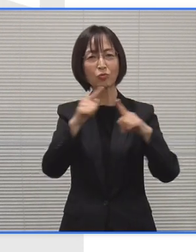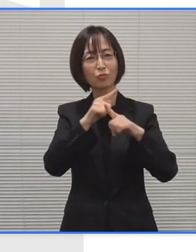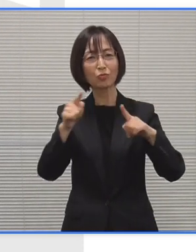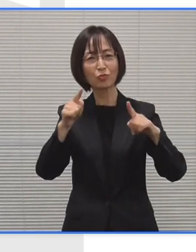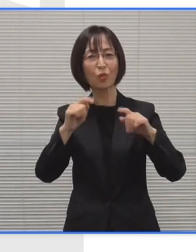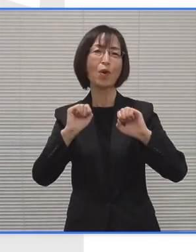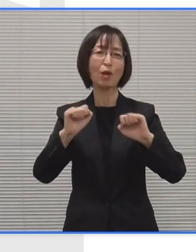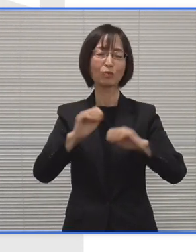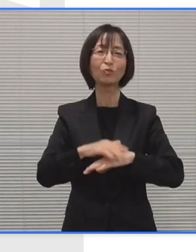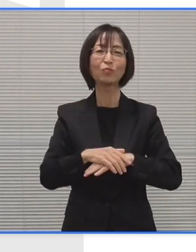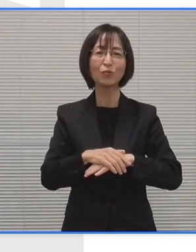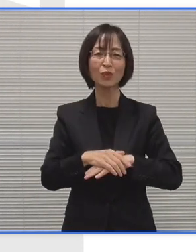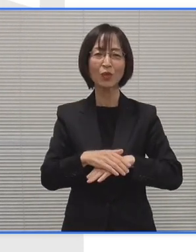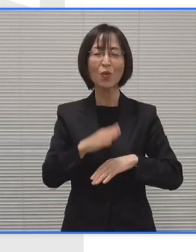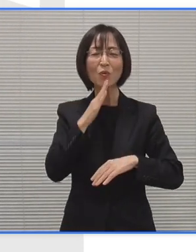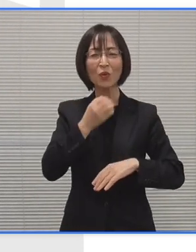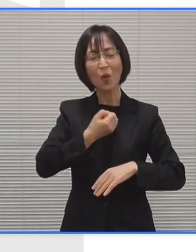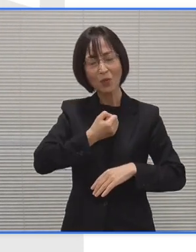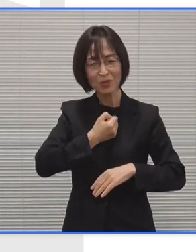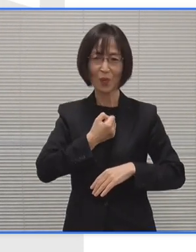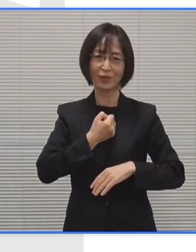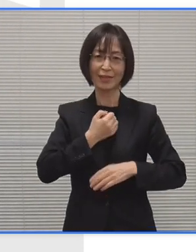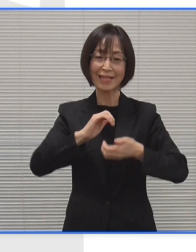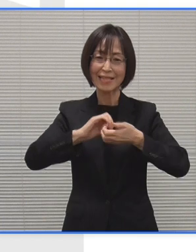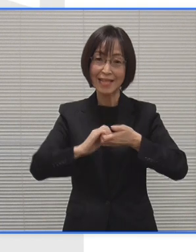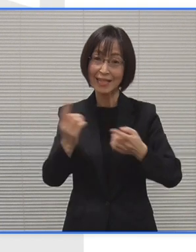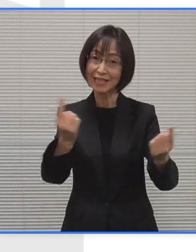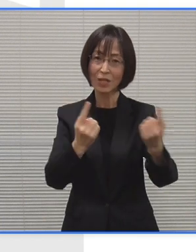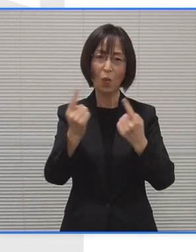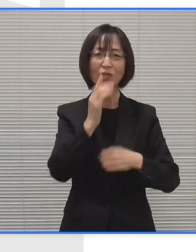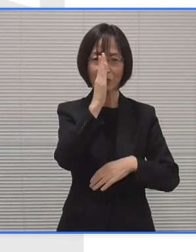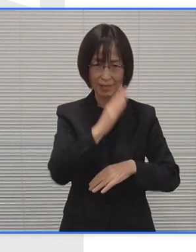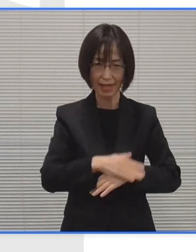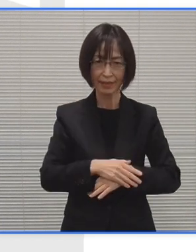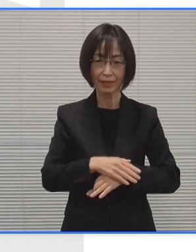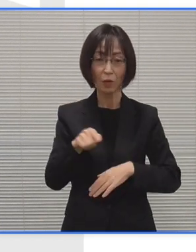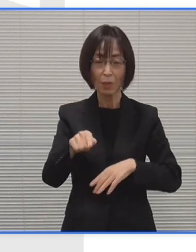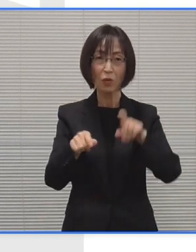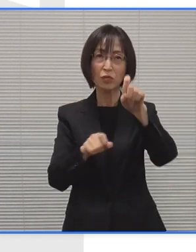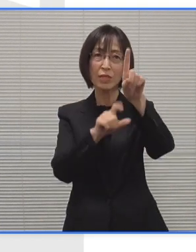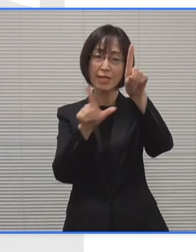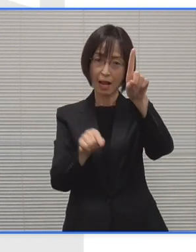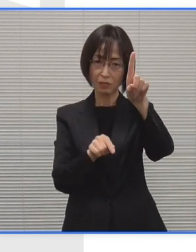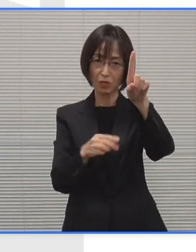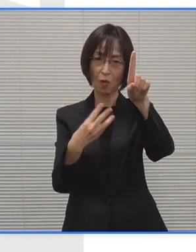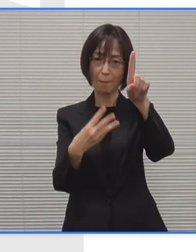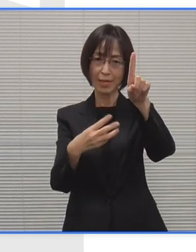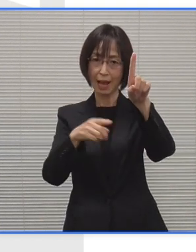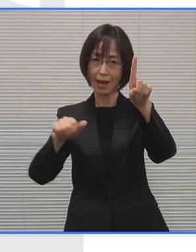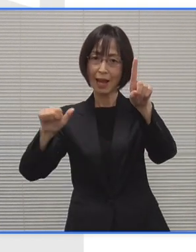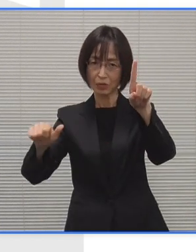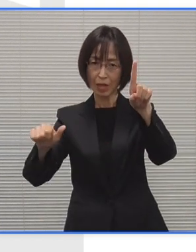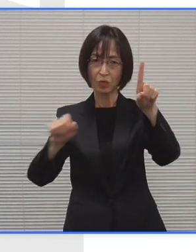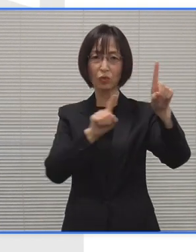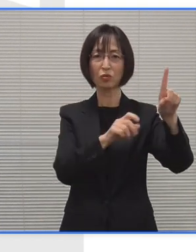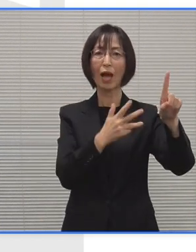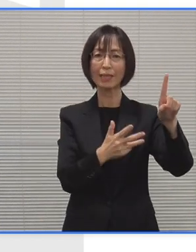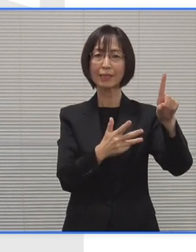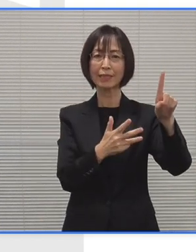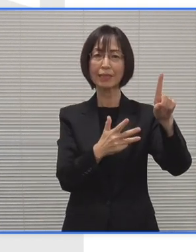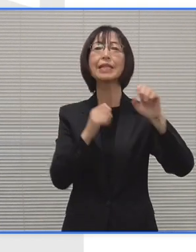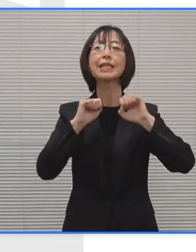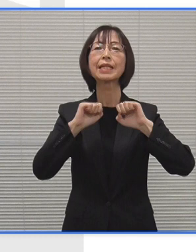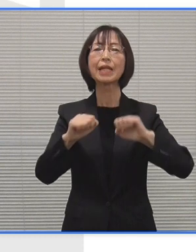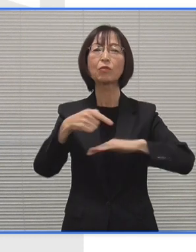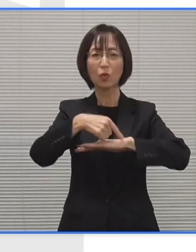げております。非常に面白いのでぜひお越しください。これも11月の3日から5日と18日で行います